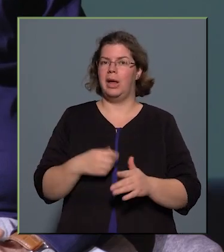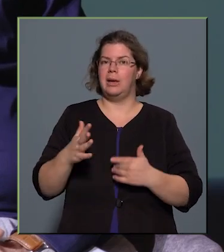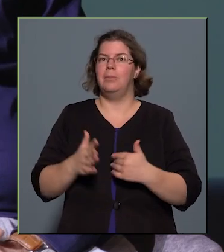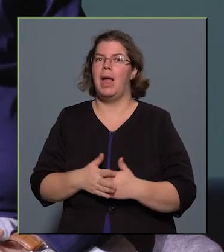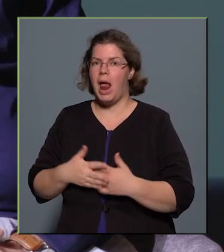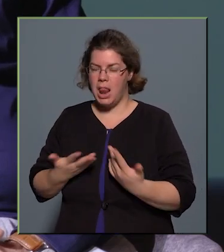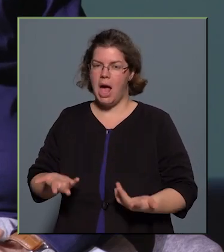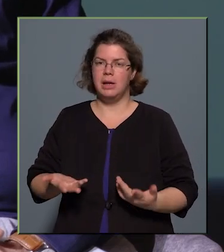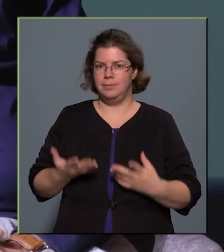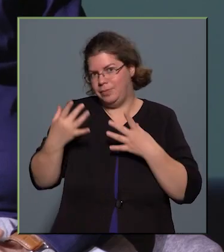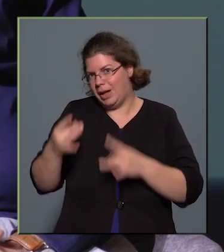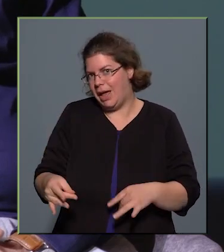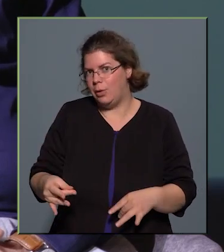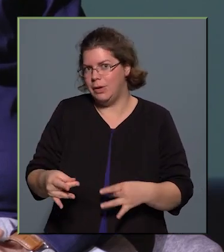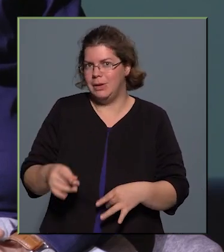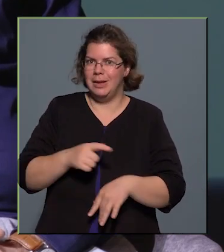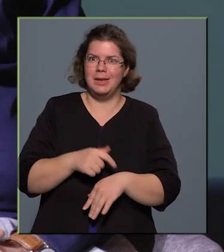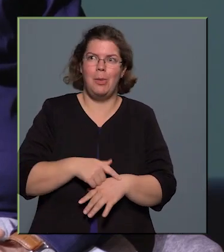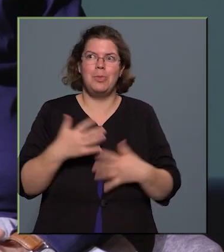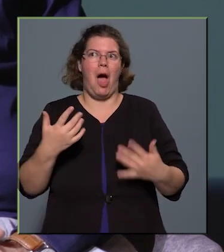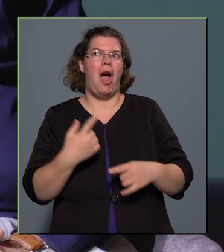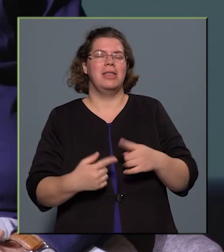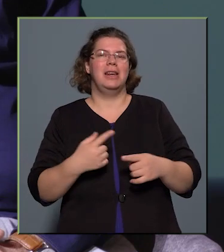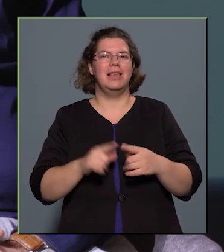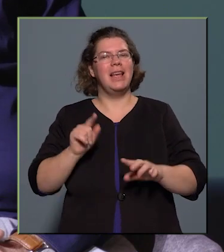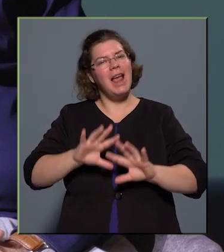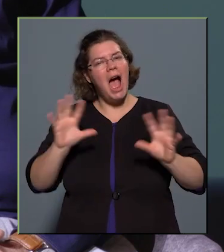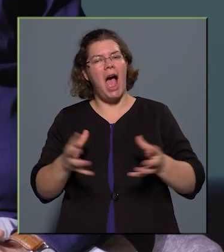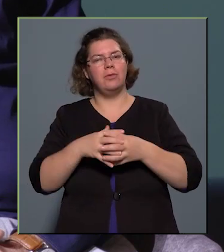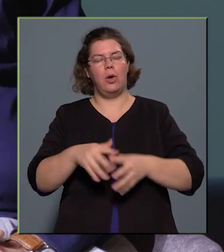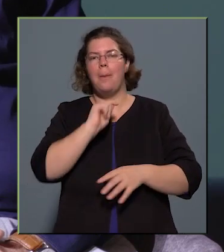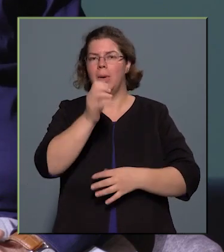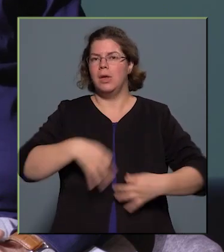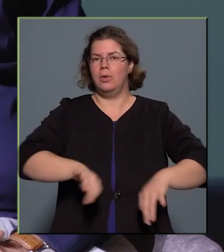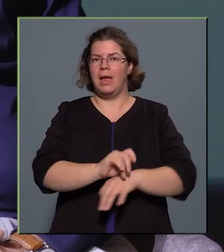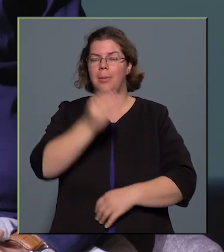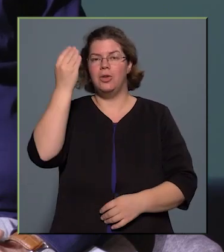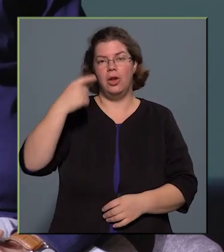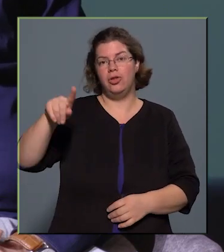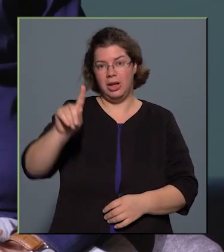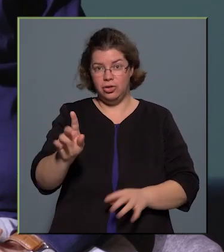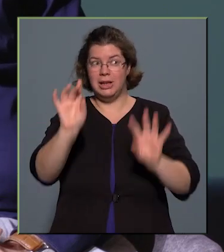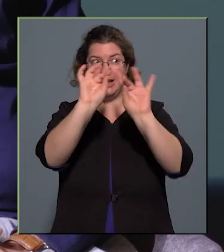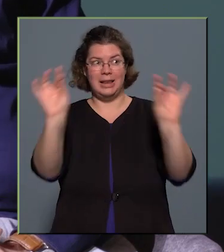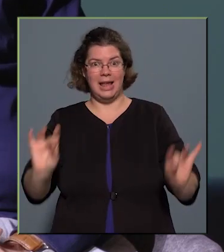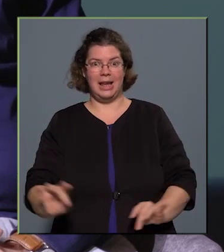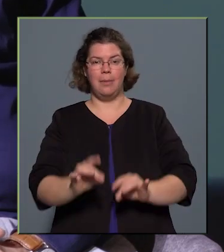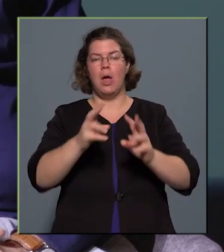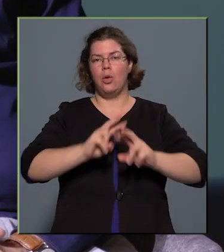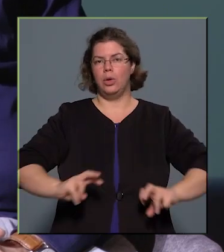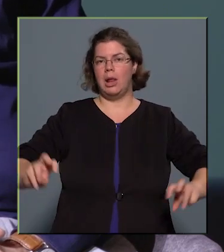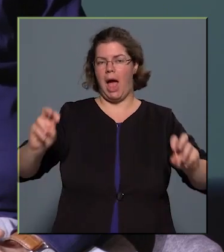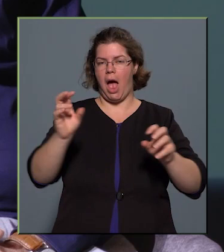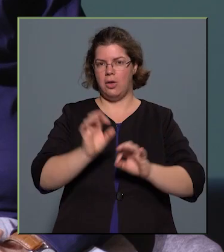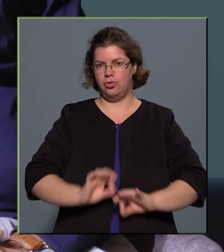lekötötte gyakorlatilag az időm nagy részét, az egy átfogó magyarországi mesterséges intelligencia térkép, illetve kutatás